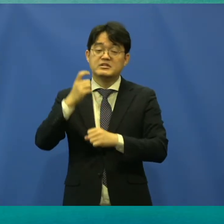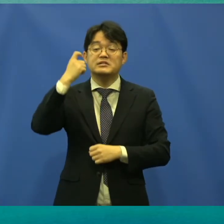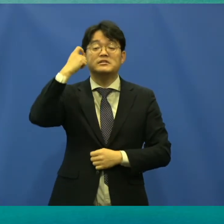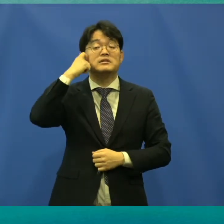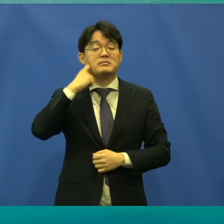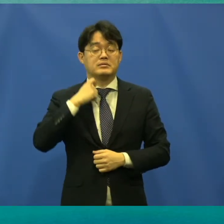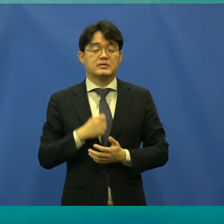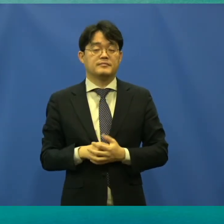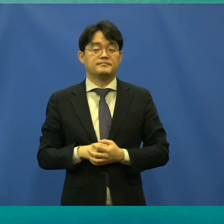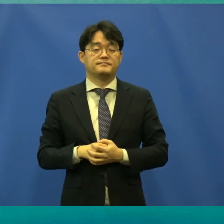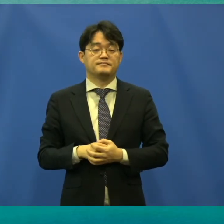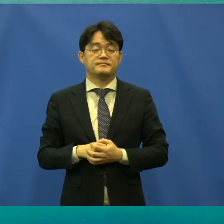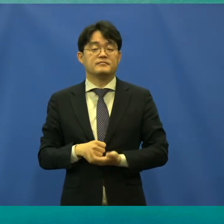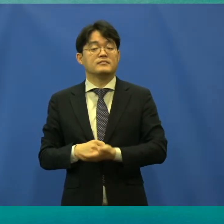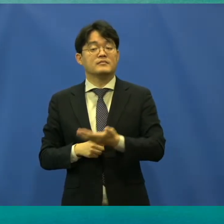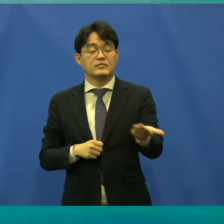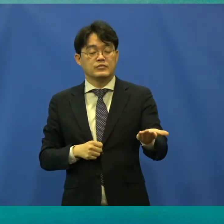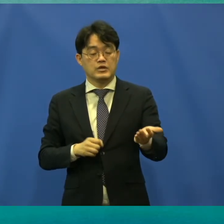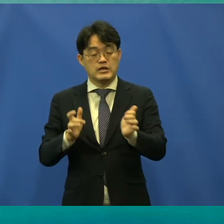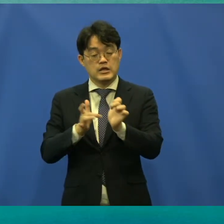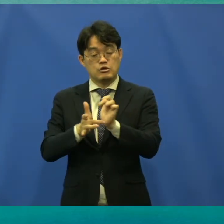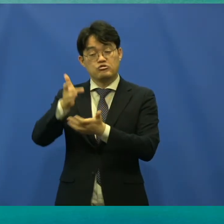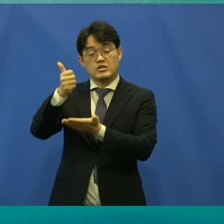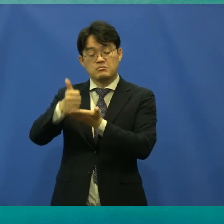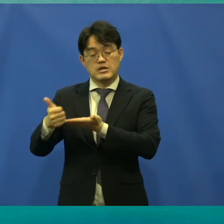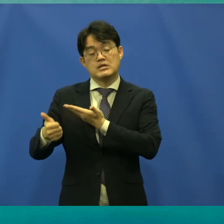예수님의 제자들 훈련 3년 했습니다.